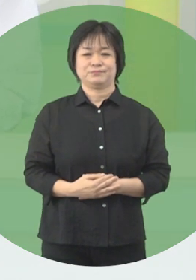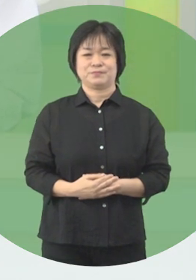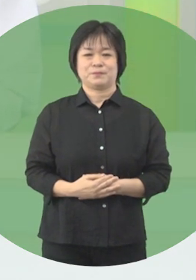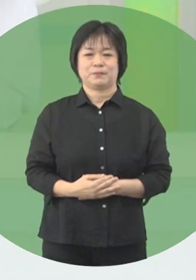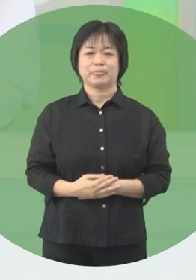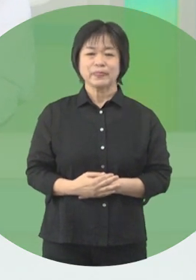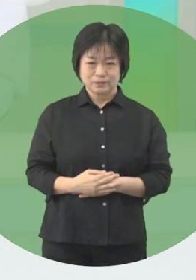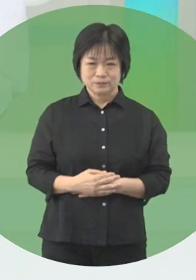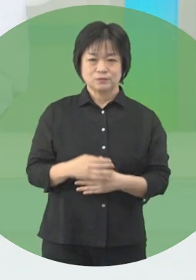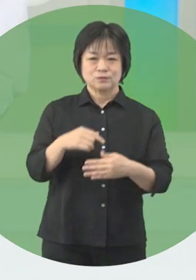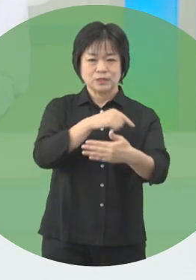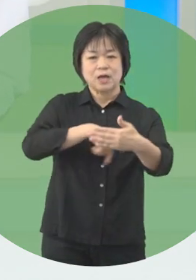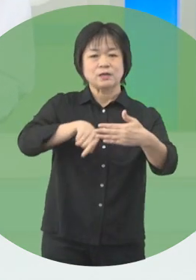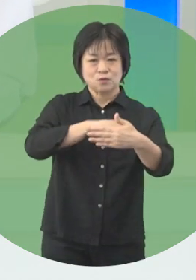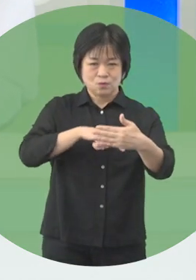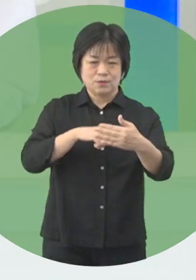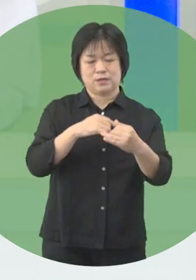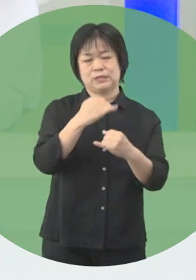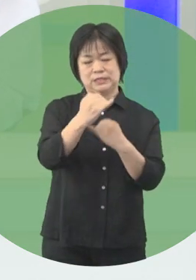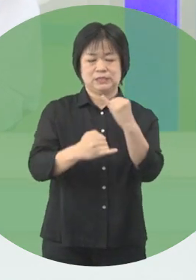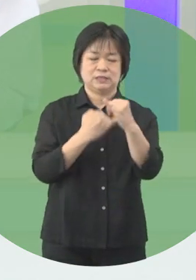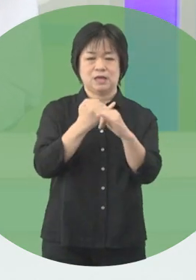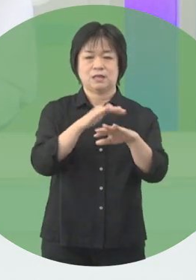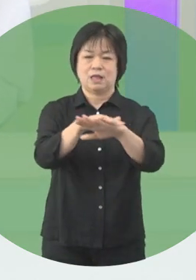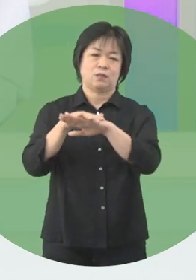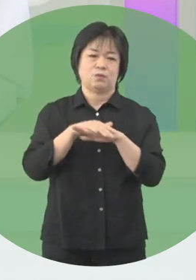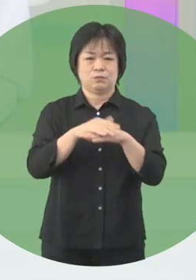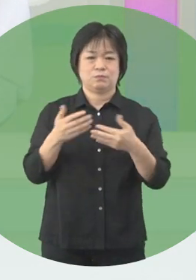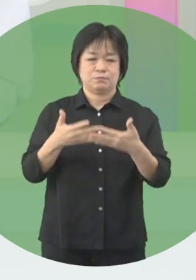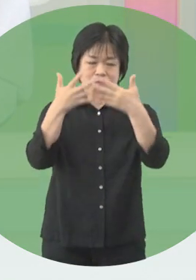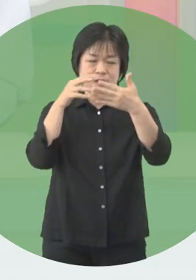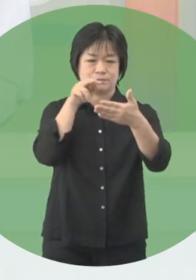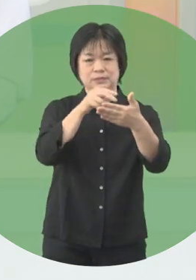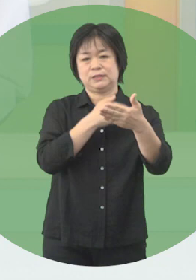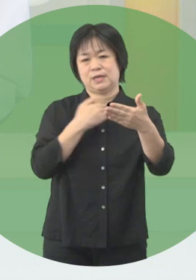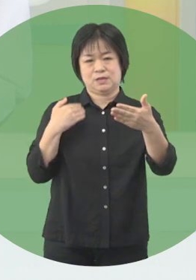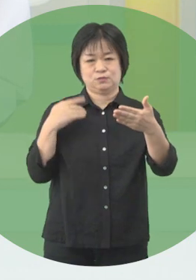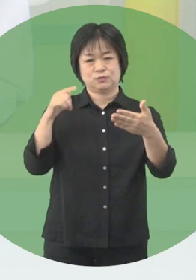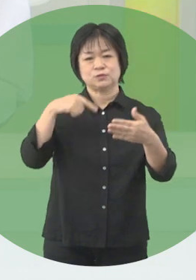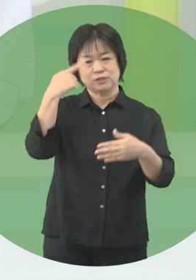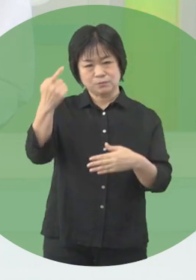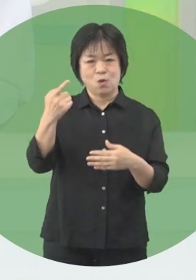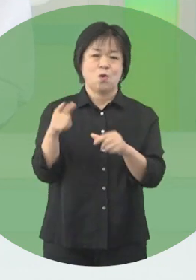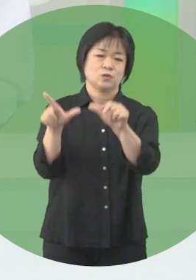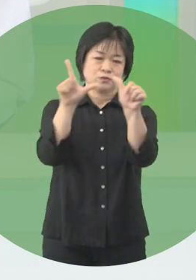この番組はインターネットでもご覧いただけます。 次回も暮らしに役立つ